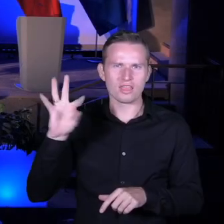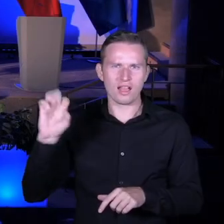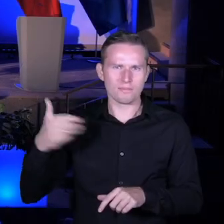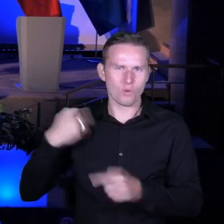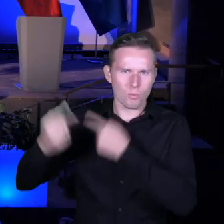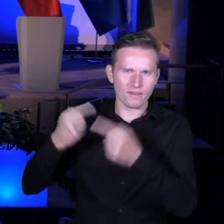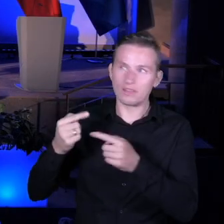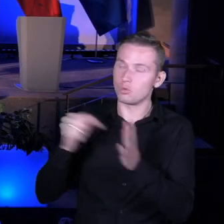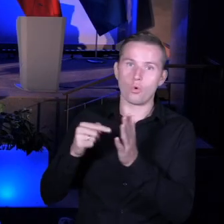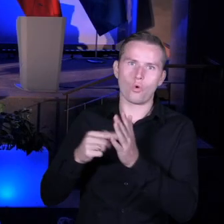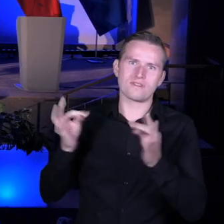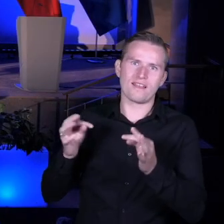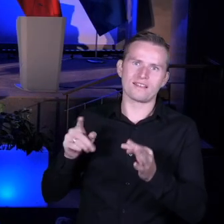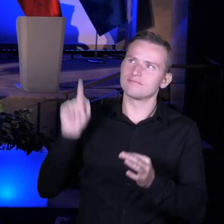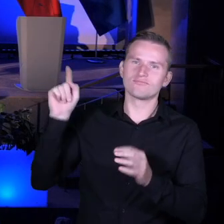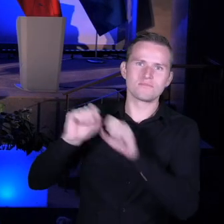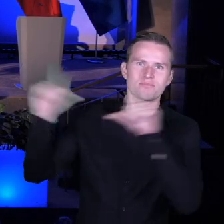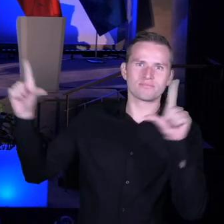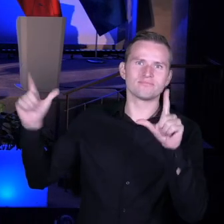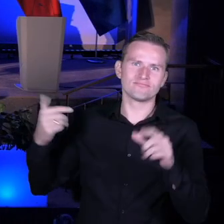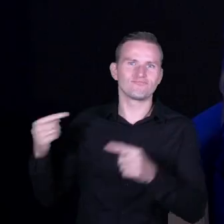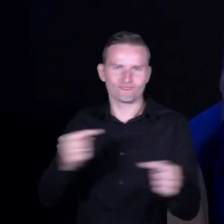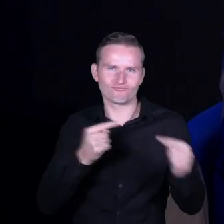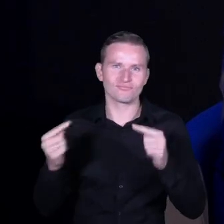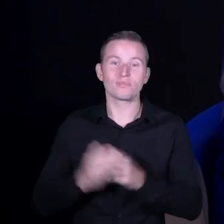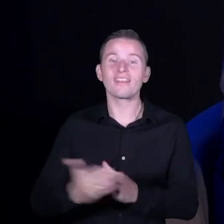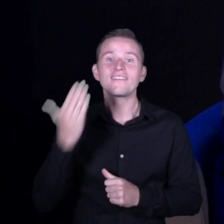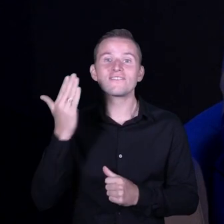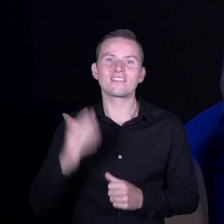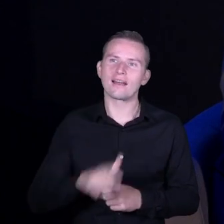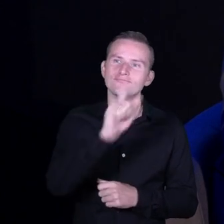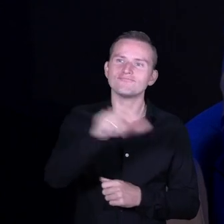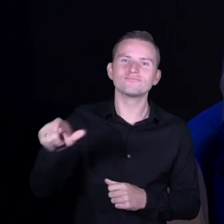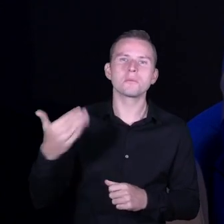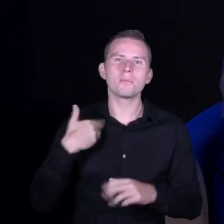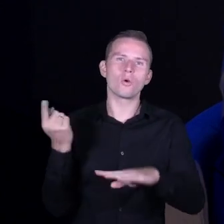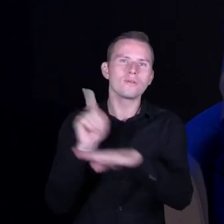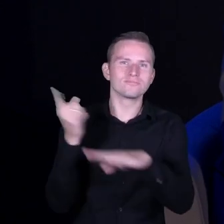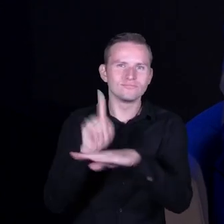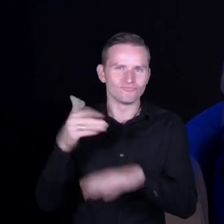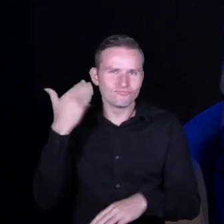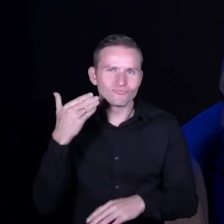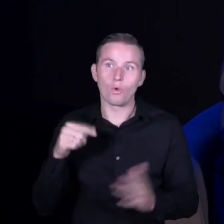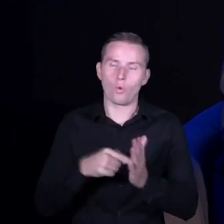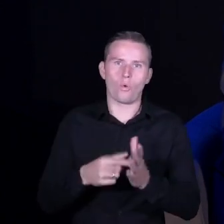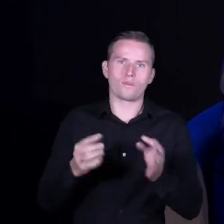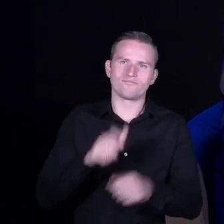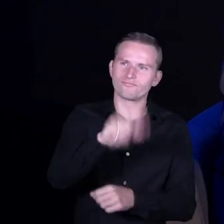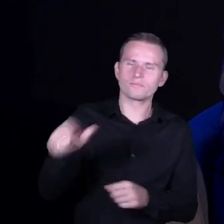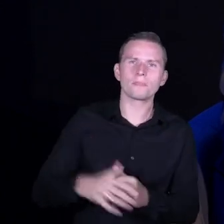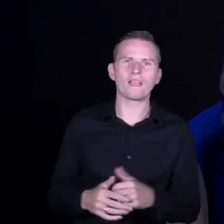Mam ogromną przyjemność powitać naszych panelistów. Pozwolę sobie od mojej lewej strony, musiałem się